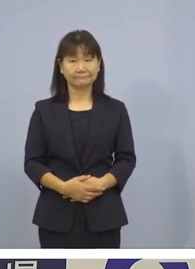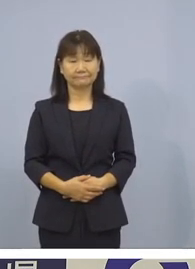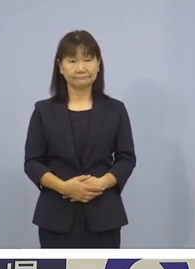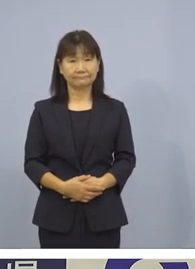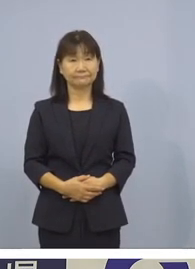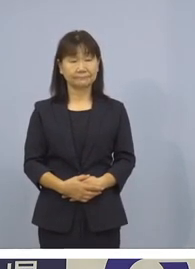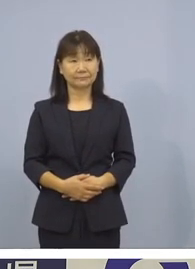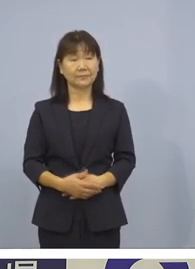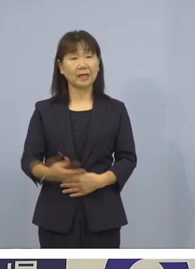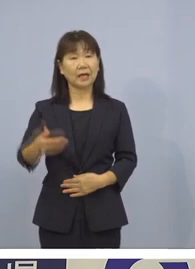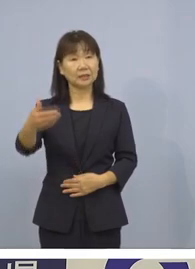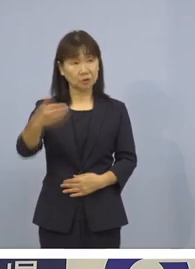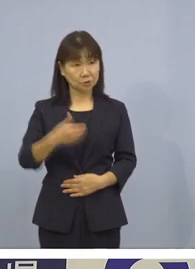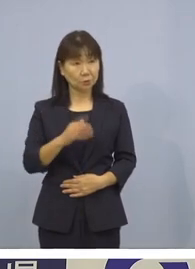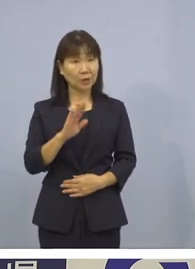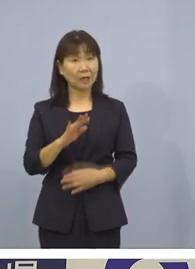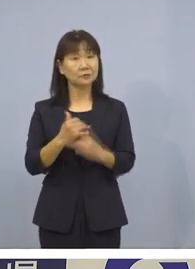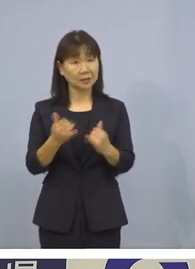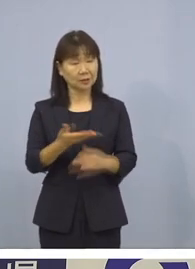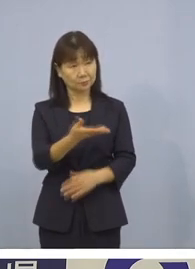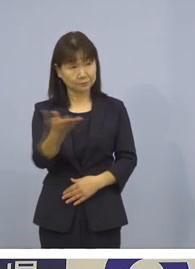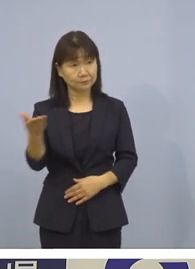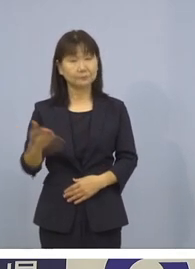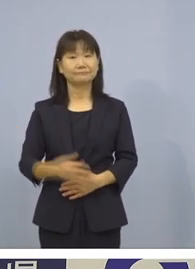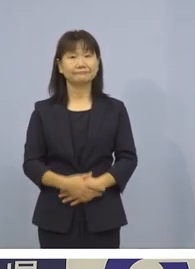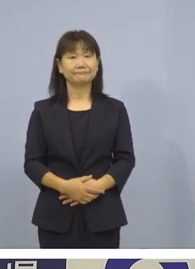質問ある方よろしくお願いします。